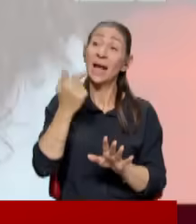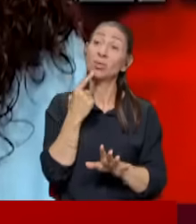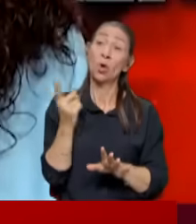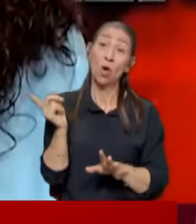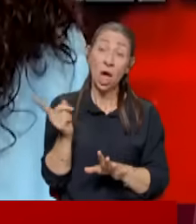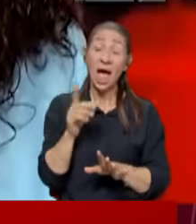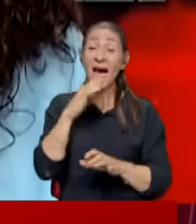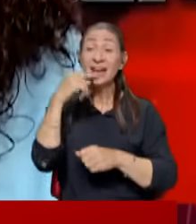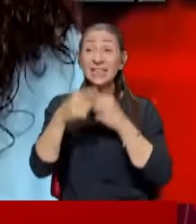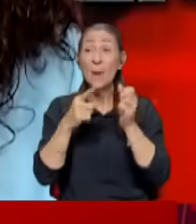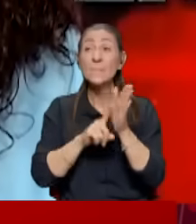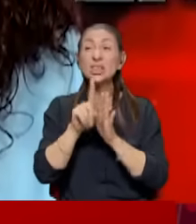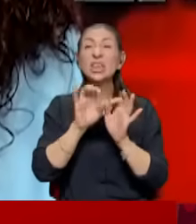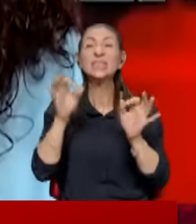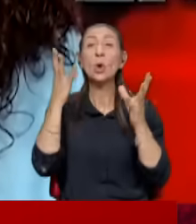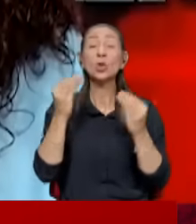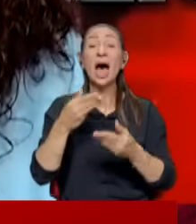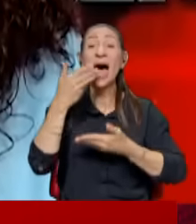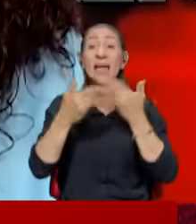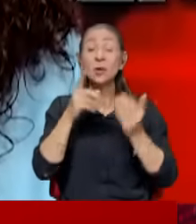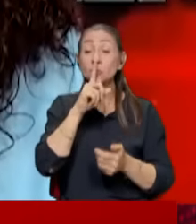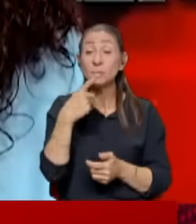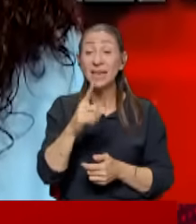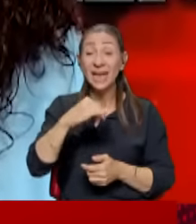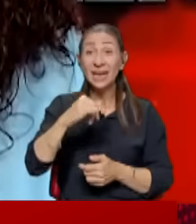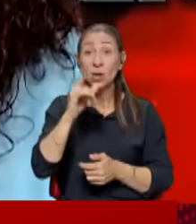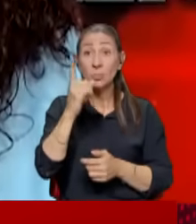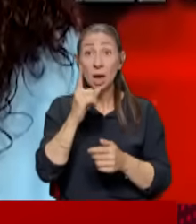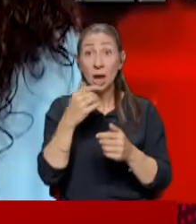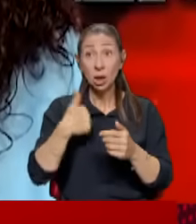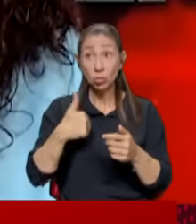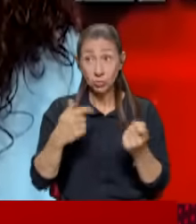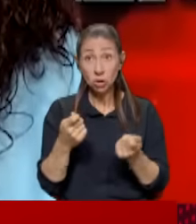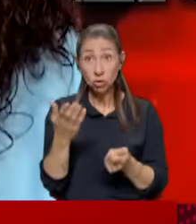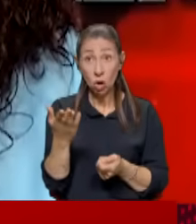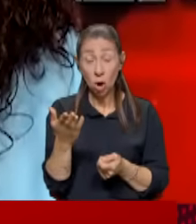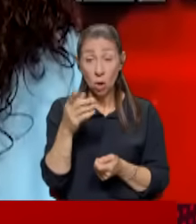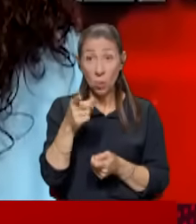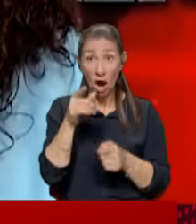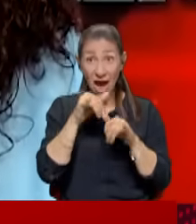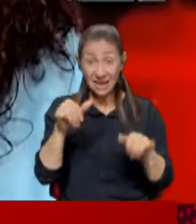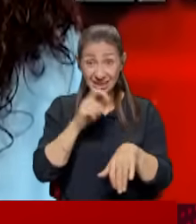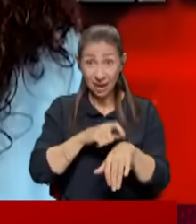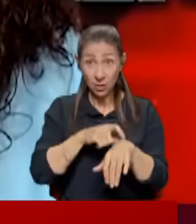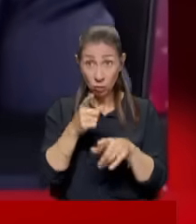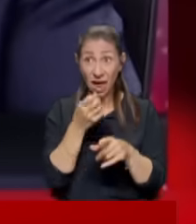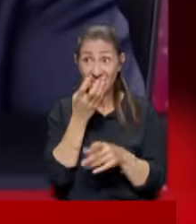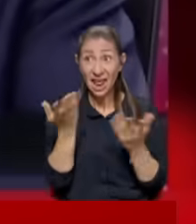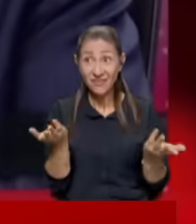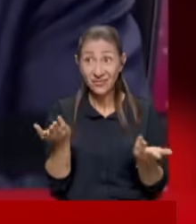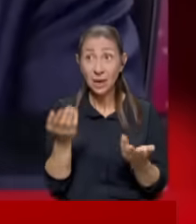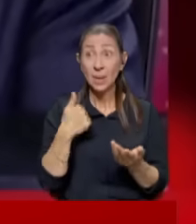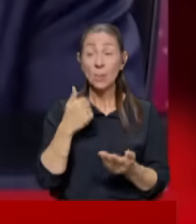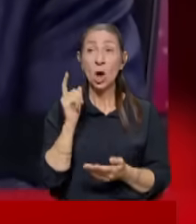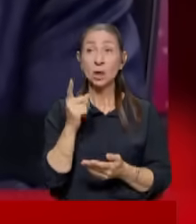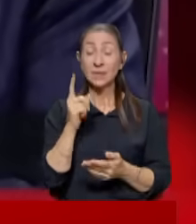göre. Her yıl başarısız olduğunu tarif ettiği 100 bine yakın öğretmeni kamuda mı çalıştırıyor? Bu aynı zamanda bunun da mı itirafı? Benim